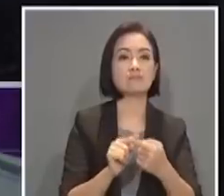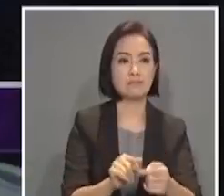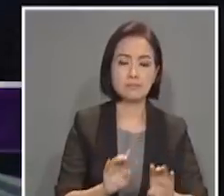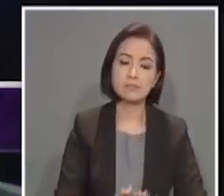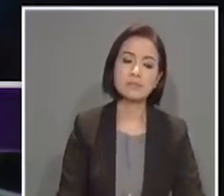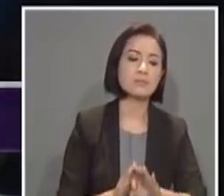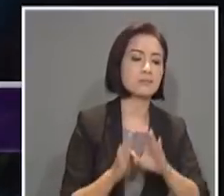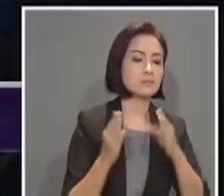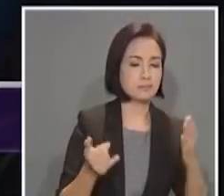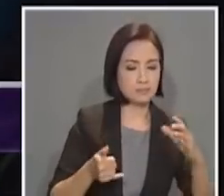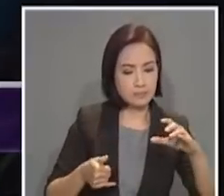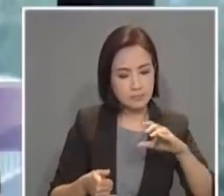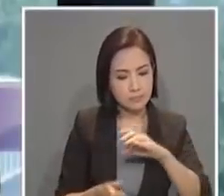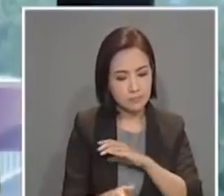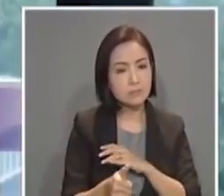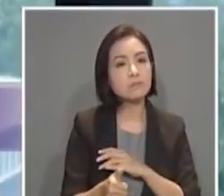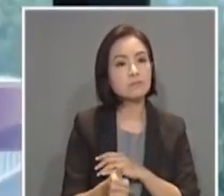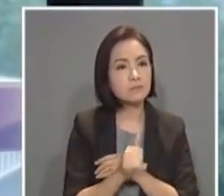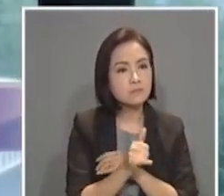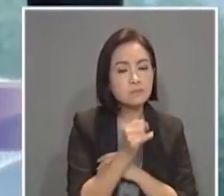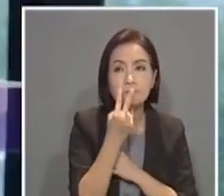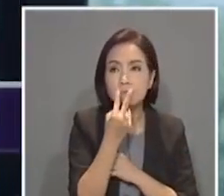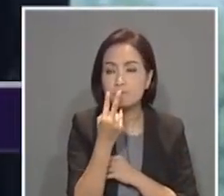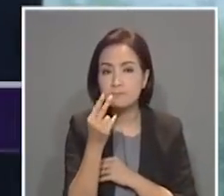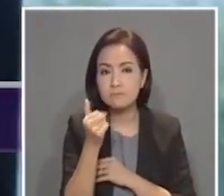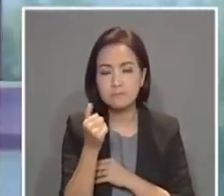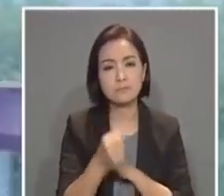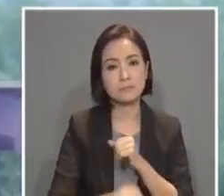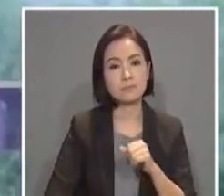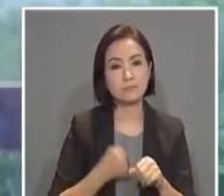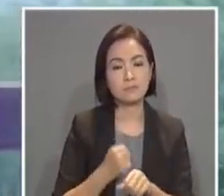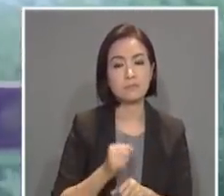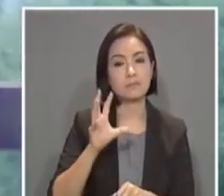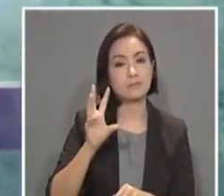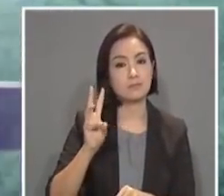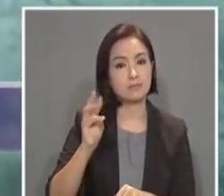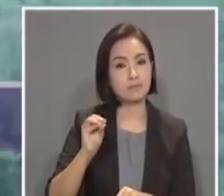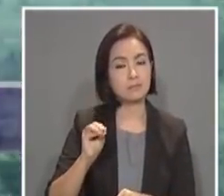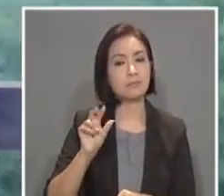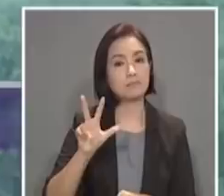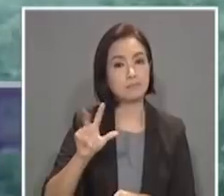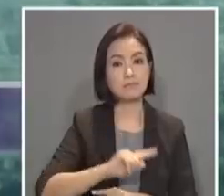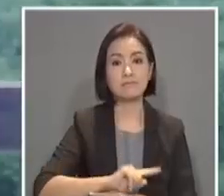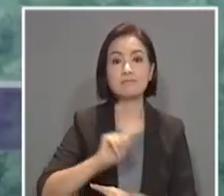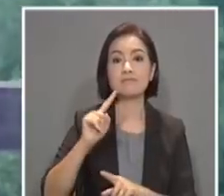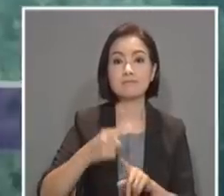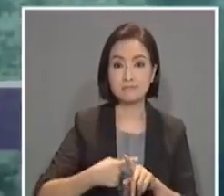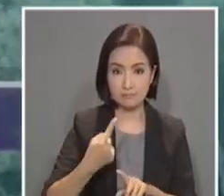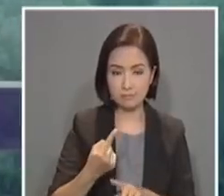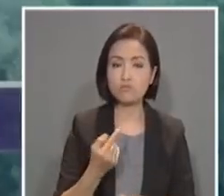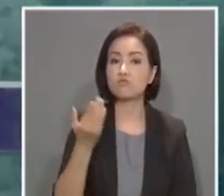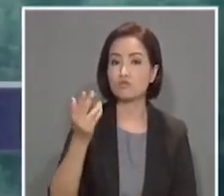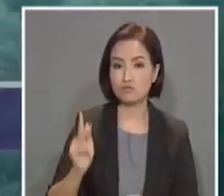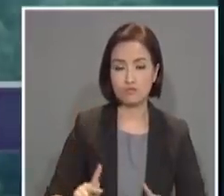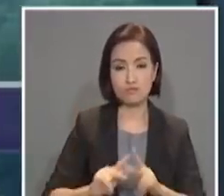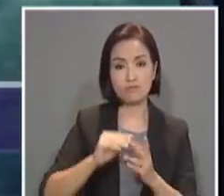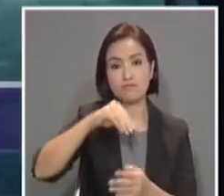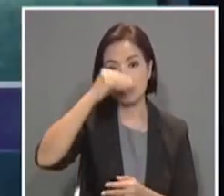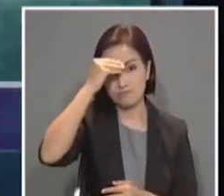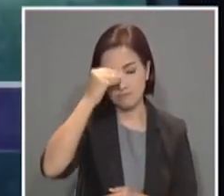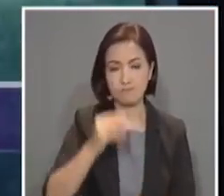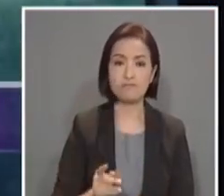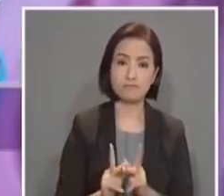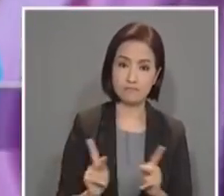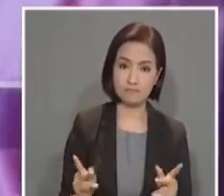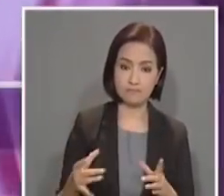บริการให้ได้ภายใน1มกราคม2563พร้อมทั้งเรียกร้องให้กระทรวงศึกษาธิการหรือสำนักงานคณะกรรมการการ